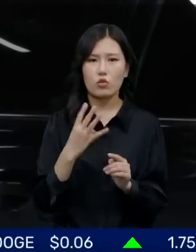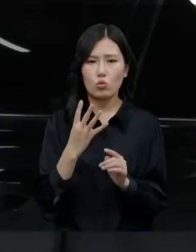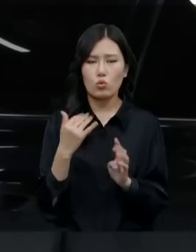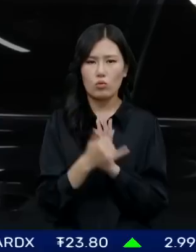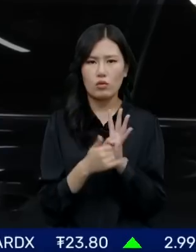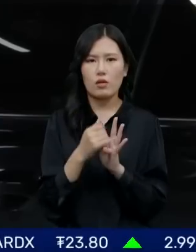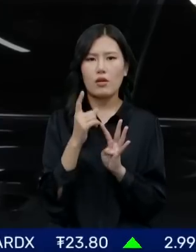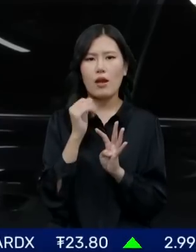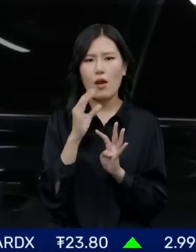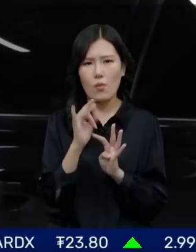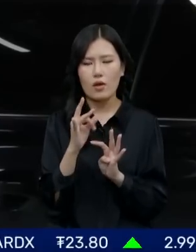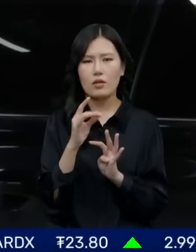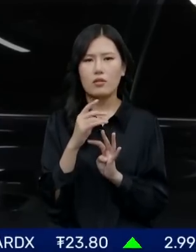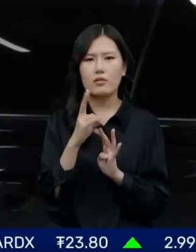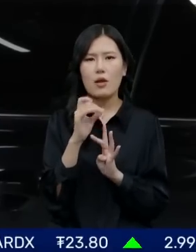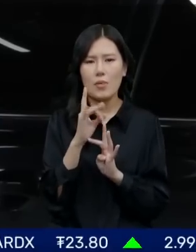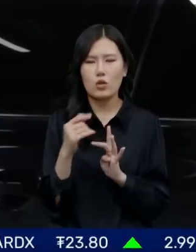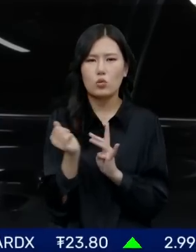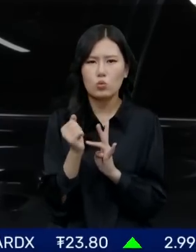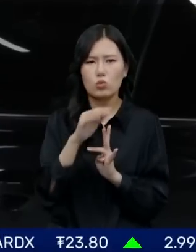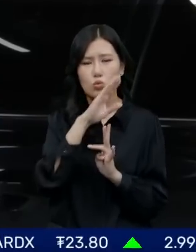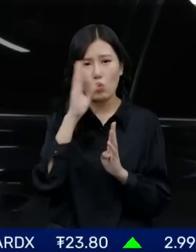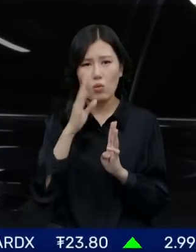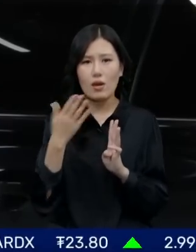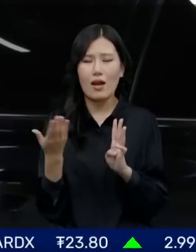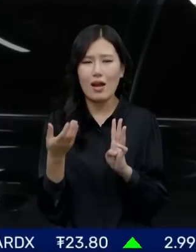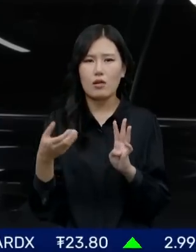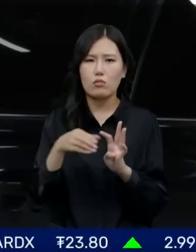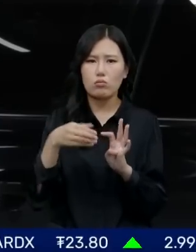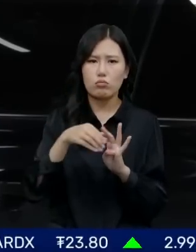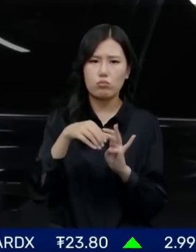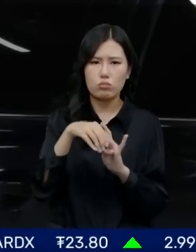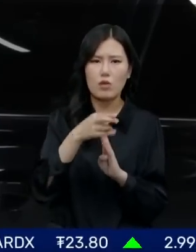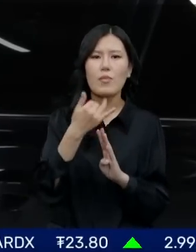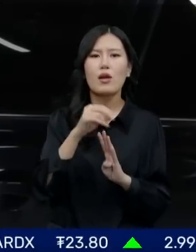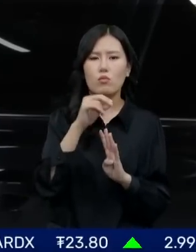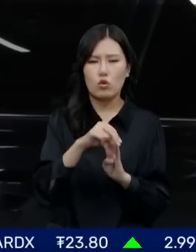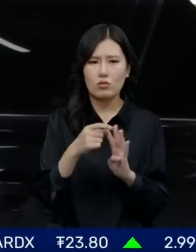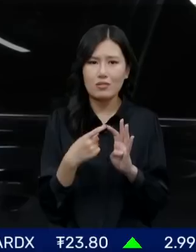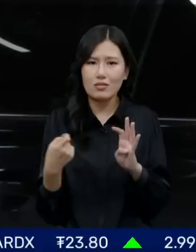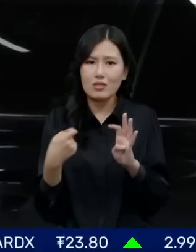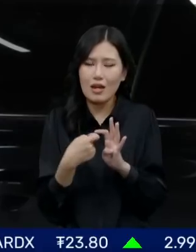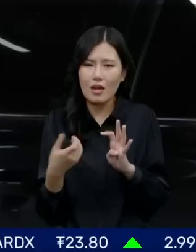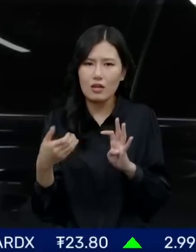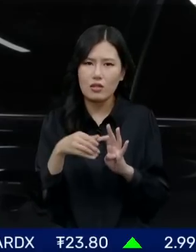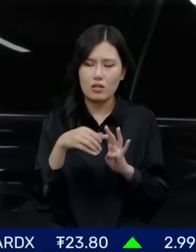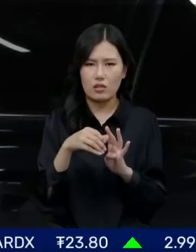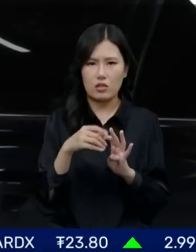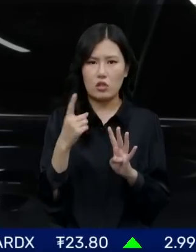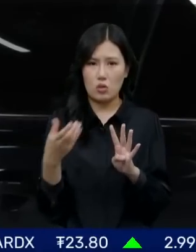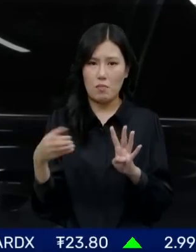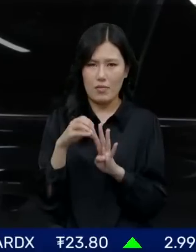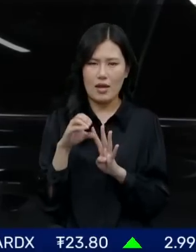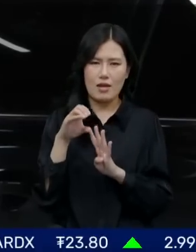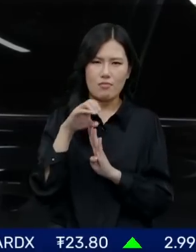100 өвөл энэ өдрөлд алинд нь ч хийсэн болноо. Тэгтээ энэ өдрөлд таарсан туснуудаа л гэж явж байгаа болохоос нэг хийжтэй дөрвөн өдрөл